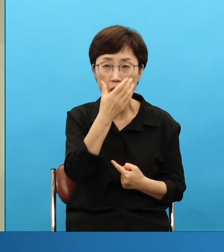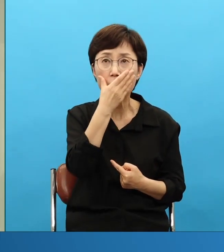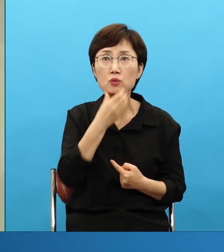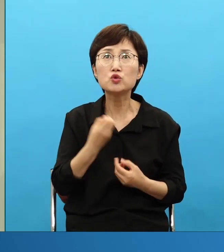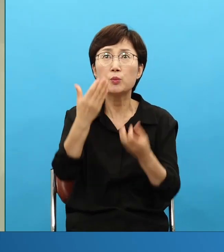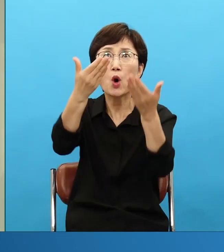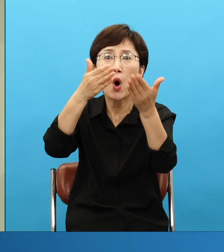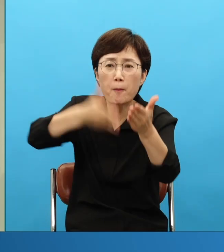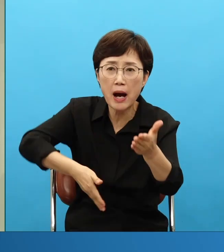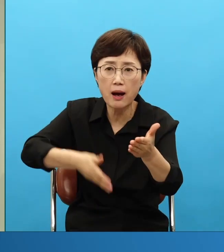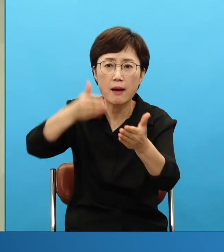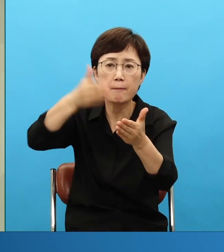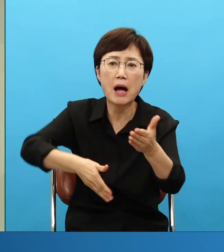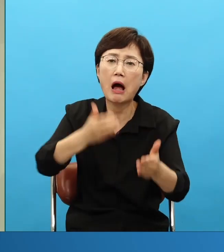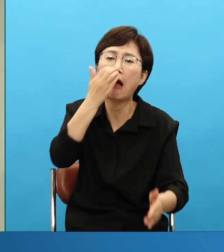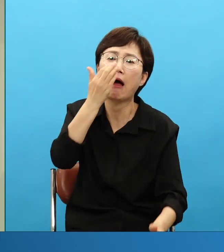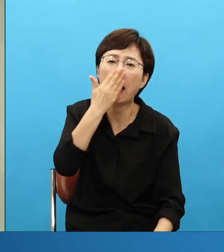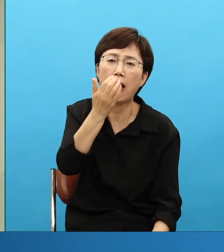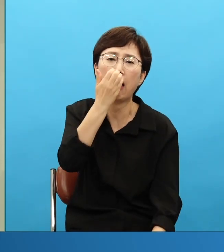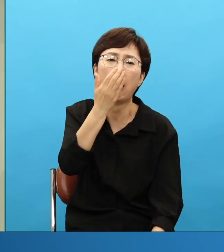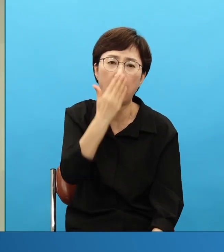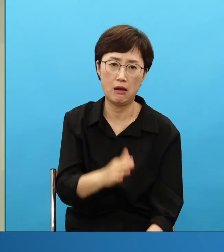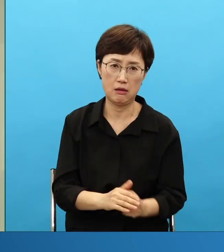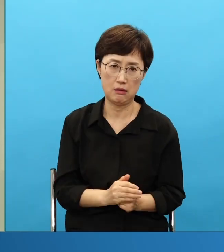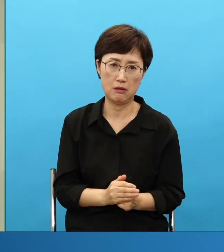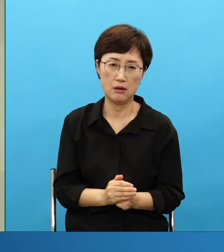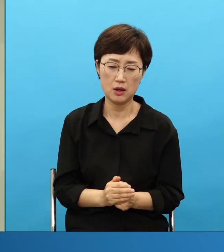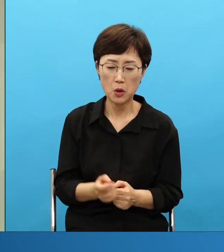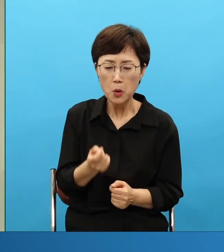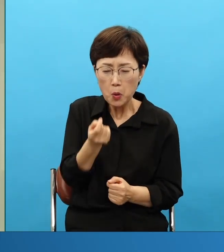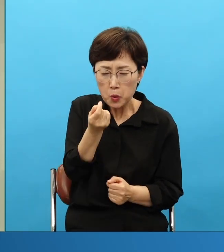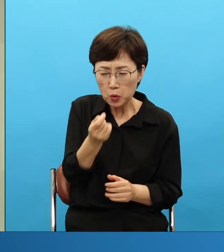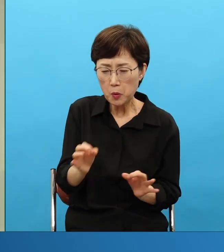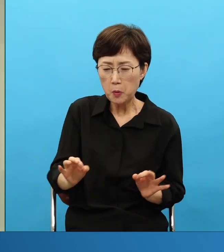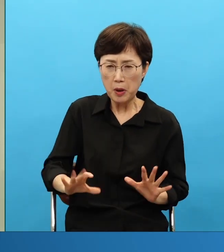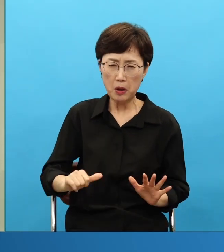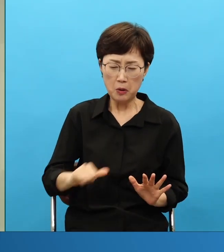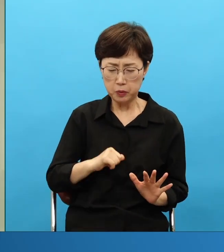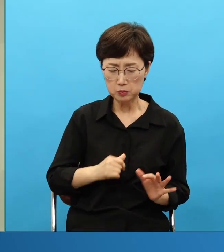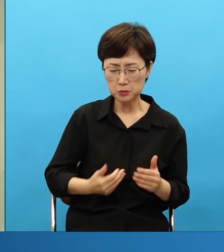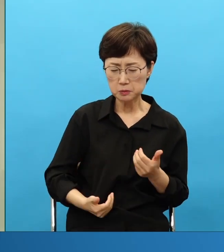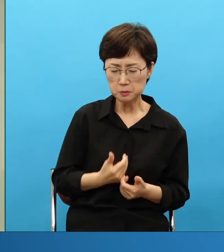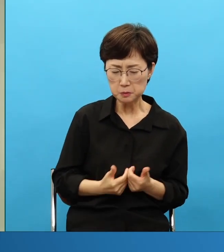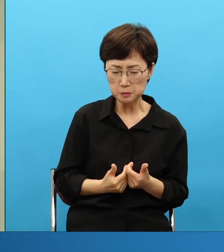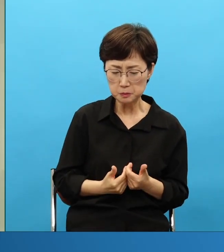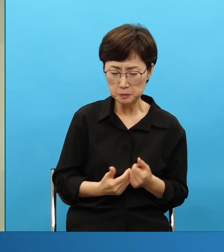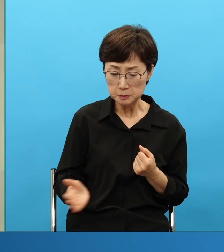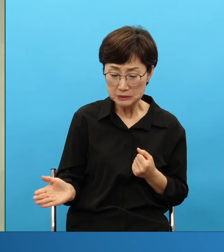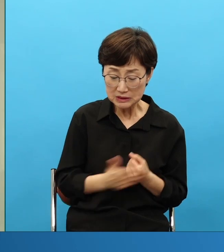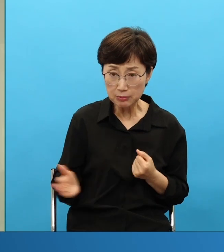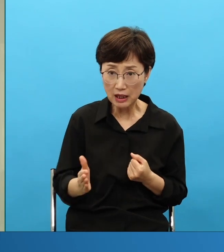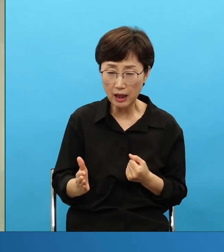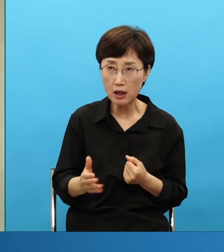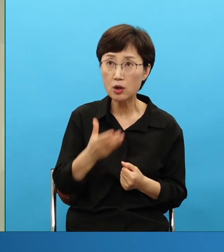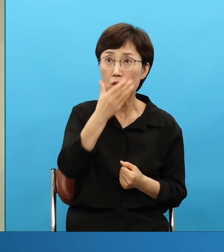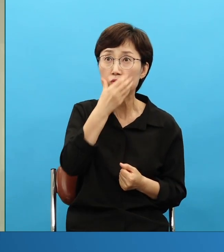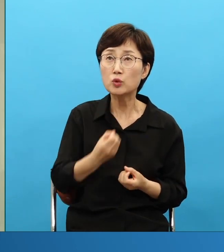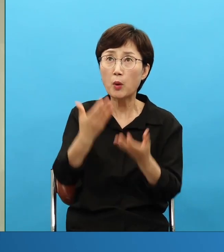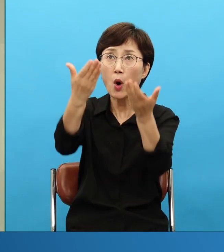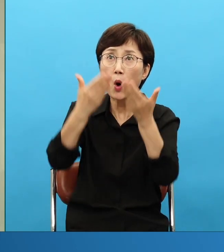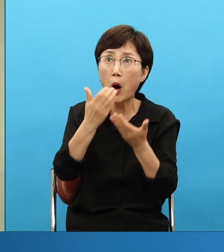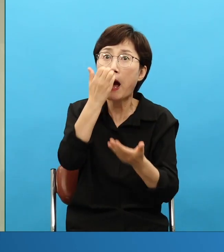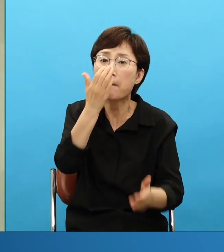왜 conflicts. 사소한 거 있잖아요. 그것 때문에 축복을 다 놓치면 되겠습니까? That we shouldn't lose hold of all our blessings because of the petty things. 여러분에게 있는 갈등